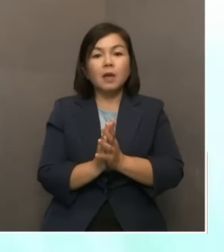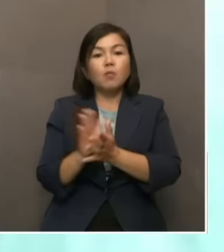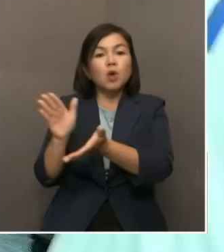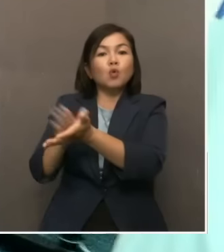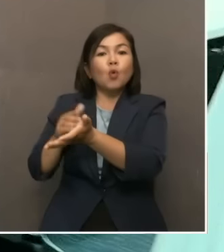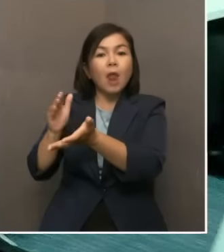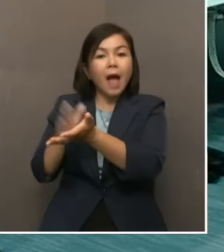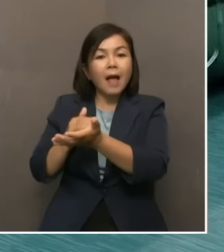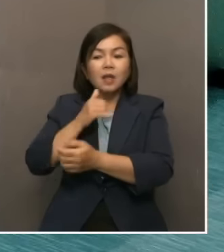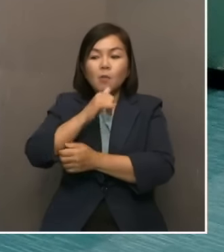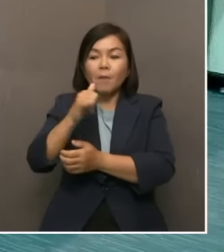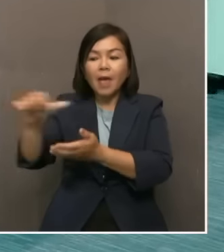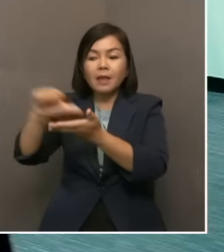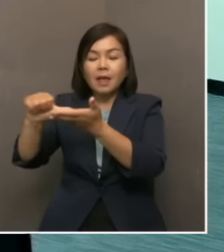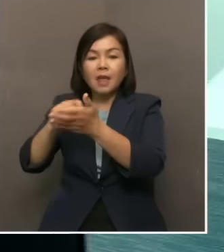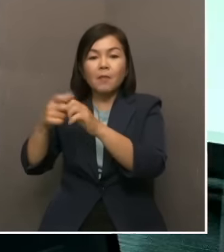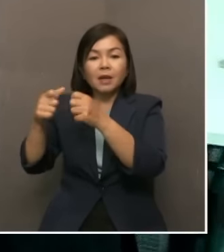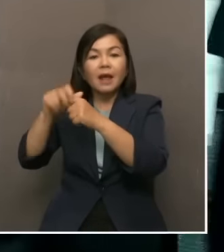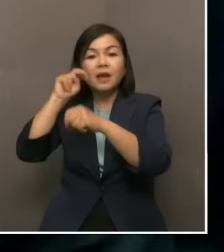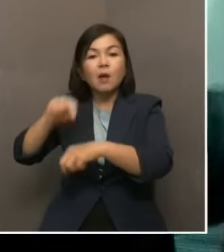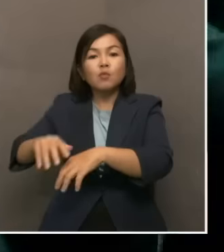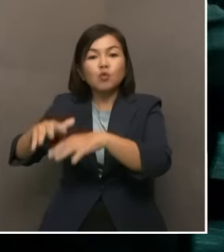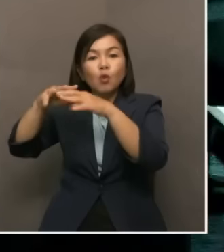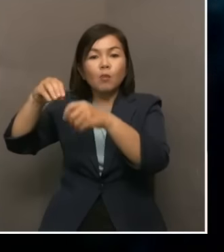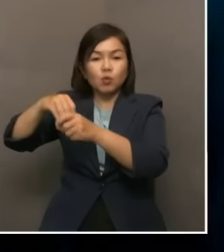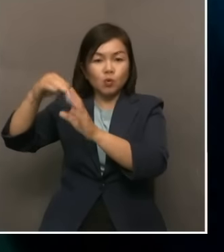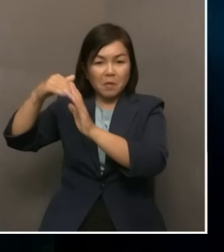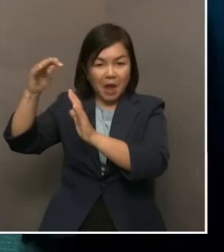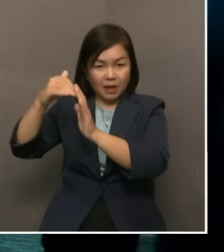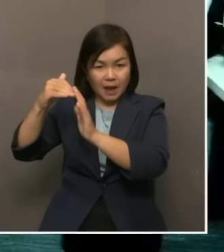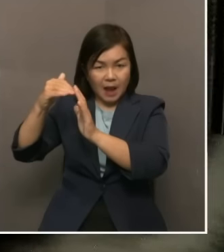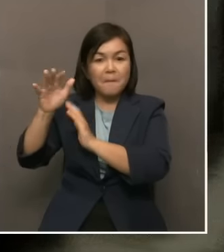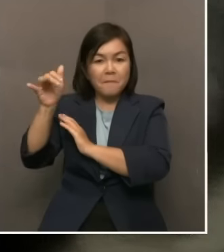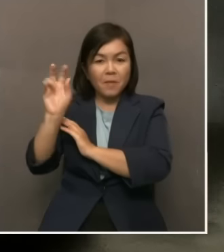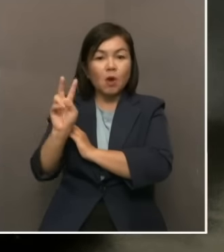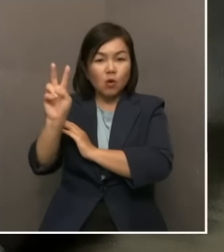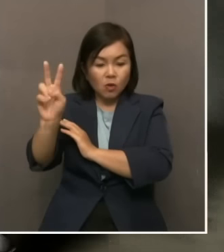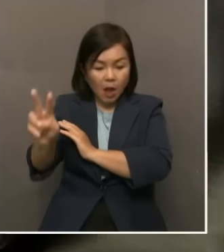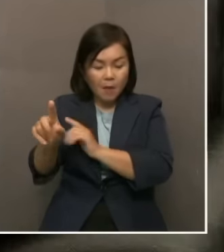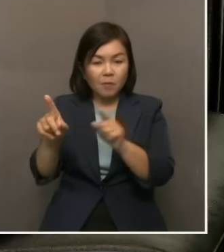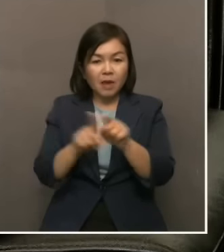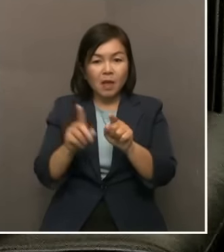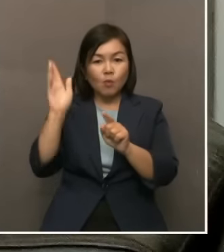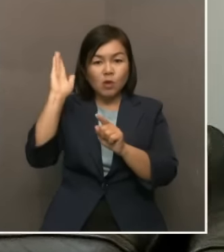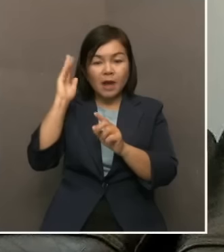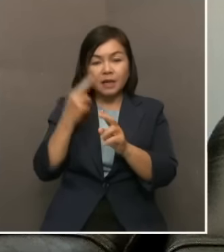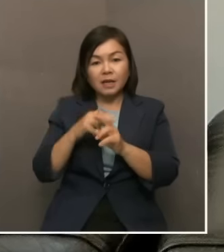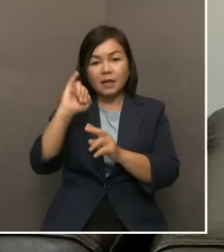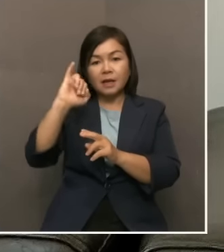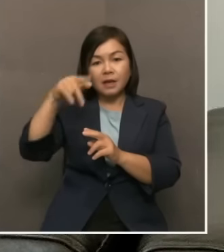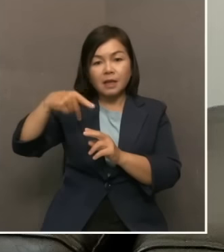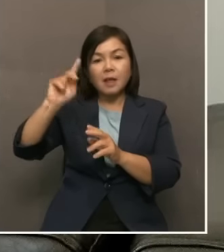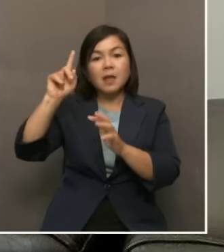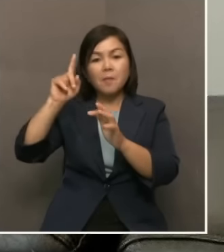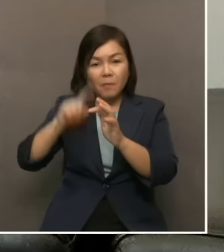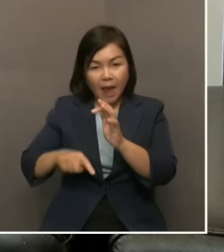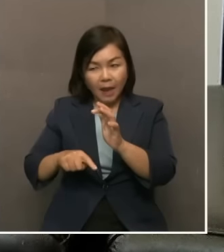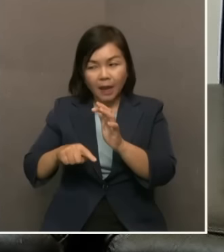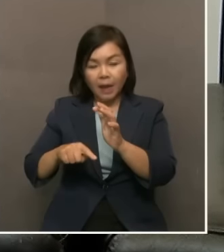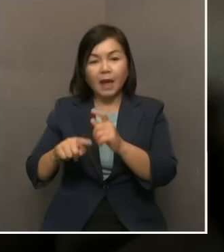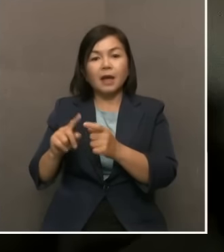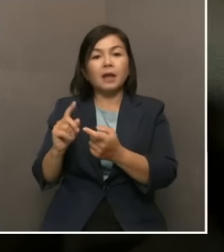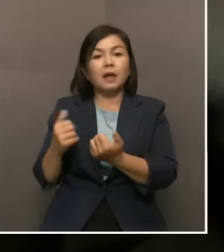ลงพื้นที่แก้ไขปัญหาน้ำท่วมในพื้นที่ภาคเหนือเช่นเดียวกับนายไผ่ลิกส.ส.กำแพงเพชรนายสัมพันธ์มะยู